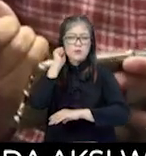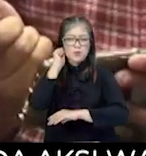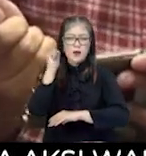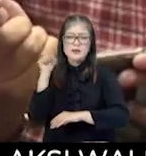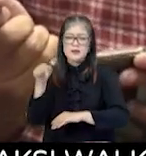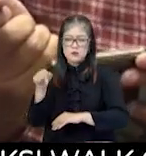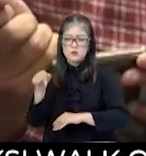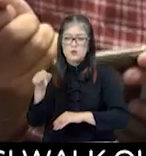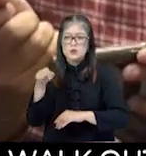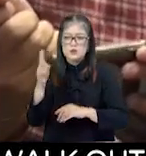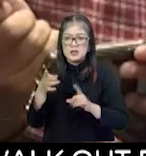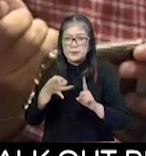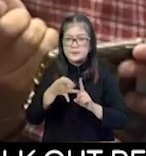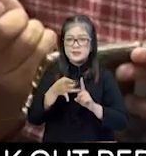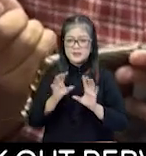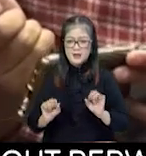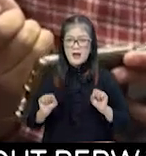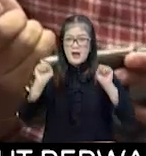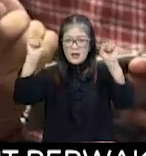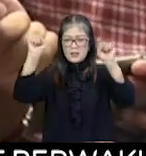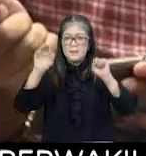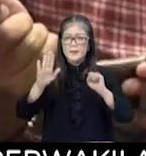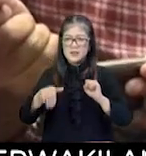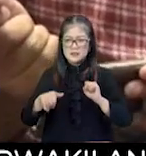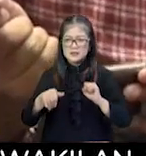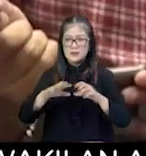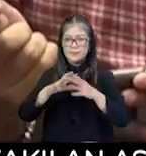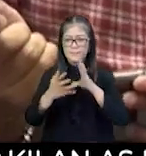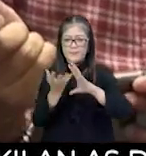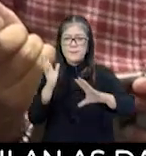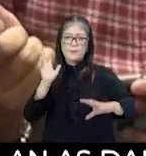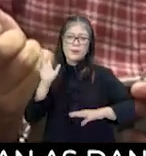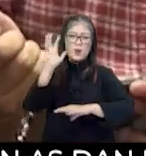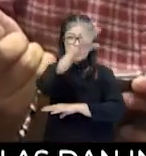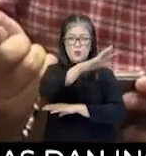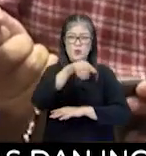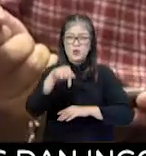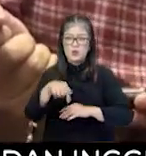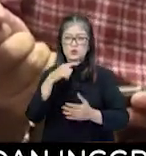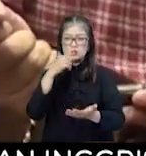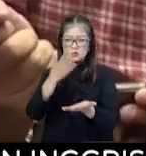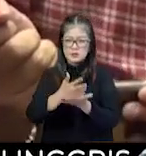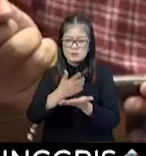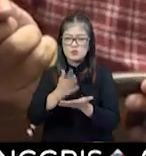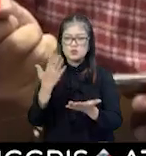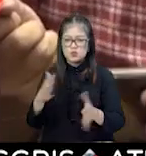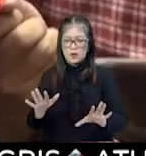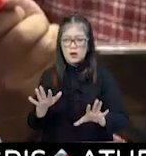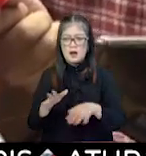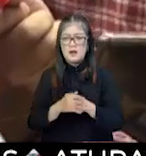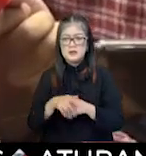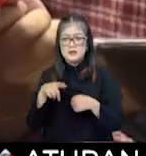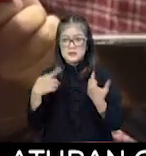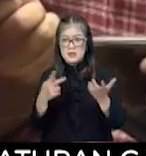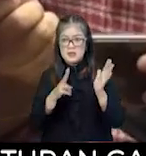terus bermain, dan untuk tolak peluru memang secara resmi mereka mengirimkan email untuk membatalkan nomor